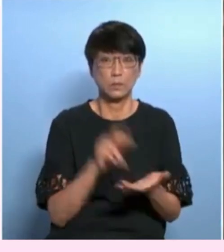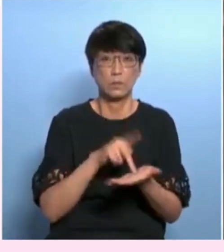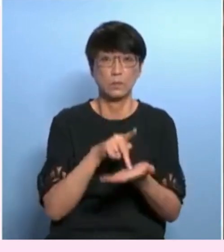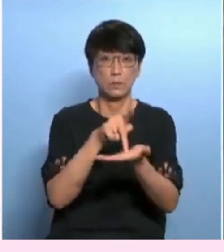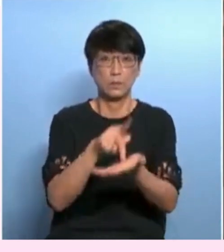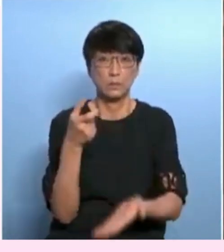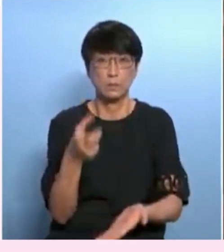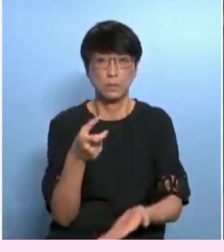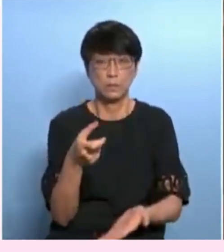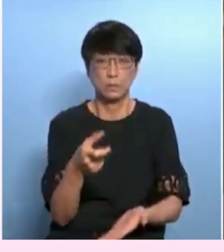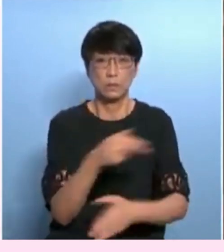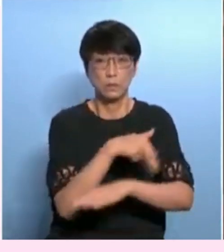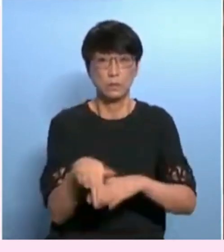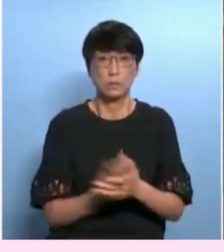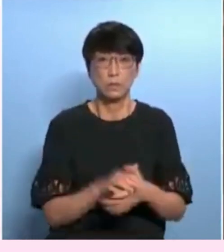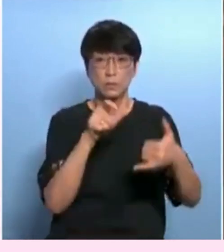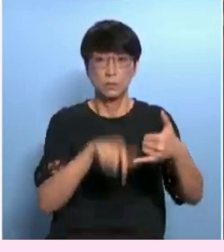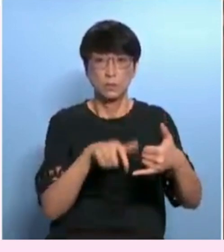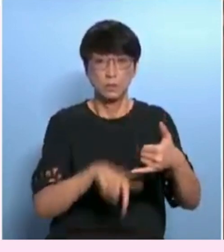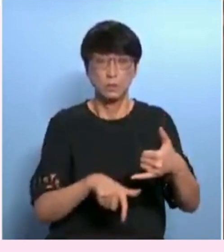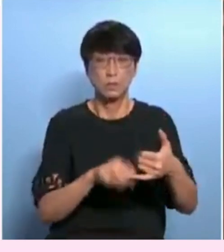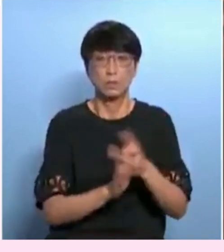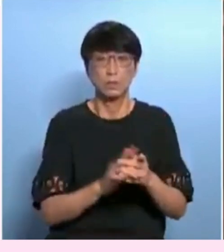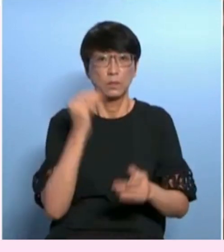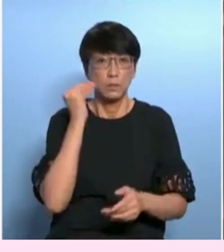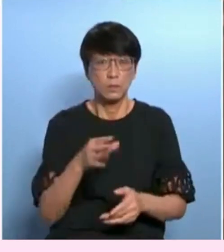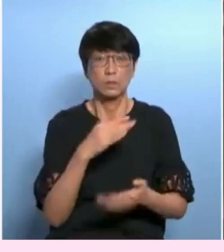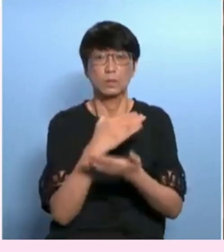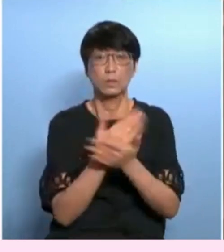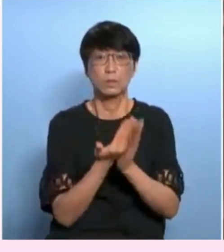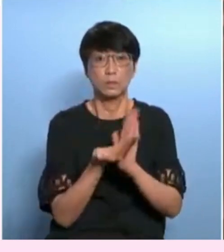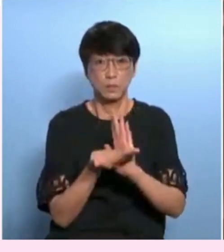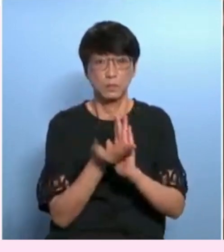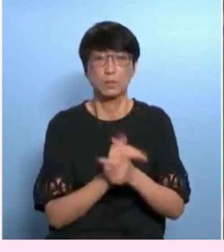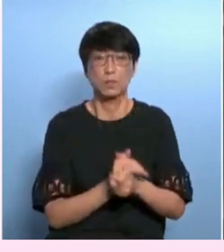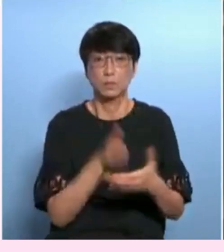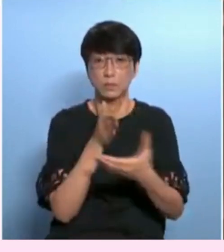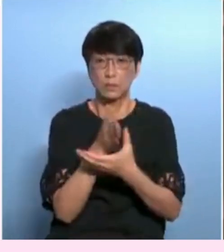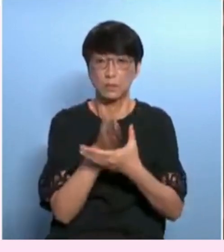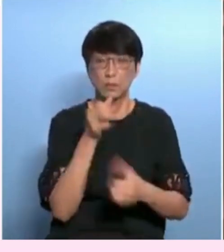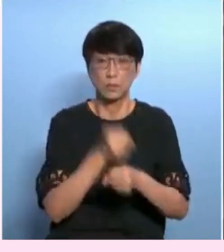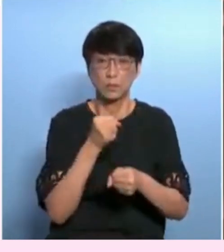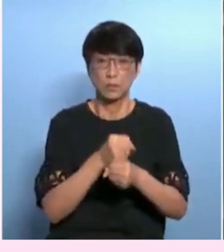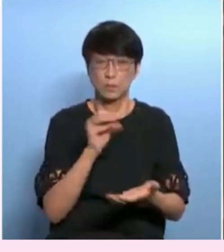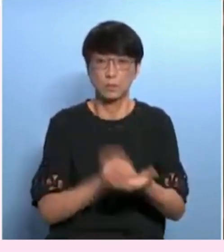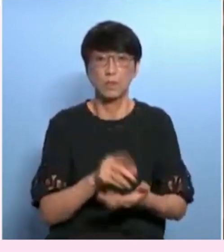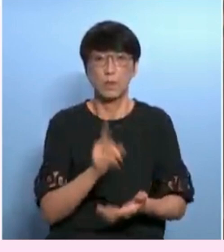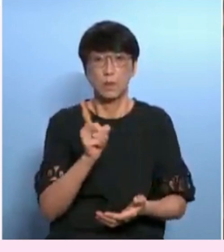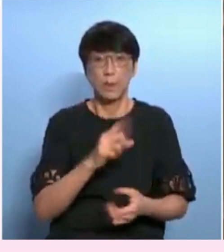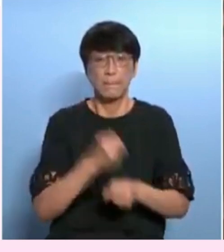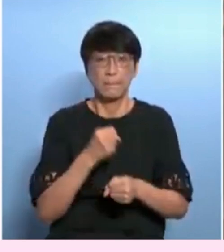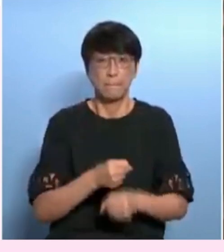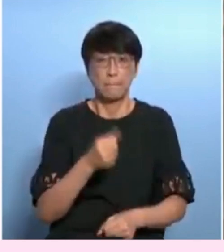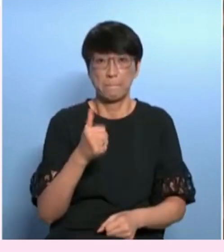有延長啦；個人嚟講，都有其他方面嘅措施寬免等等。咁啊呢方面咧，我哋都會積極去做。咁睇下有咩嘢係去做到嘅，